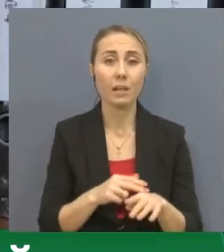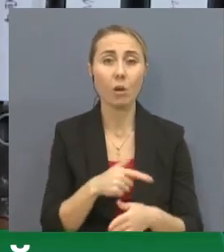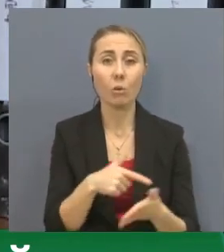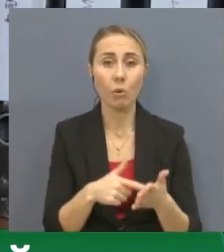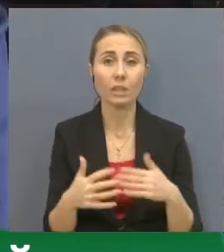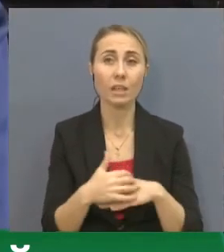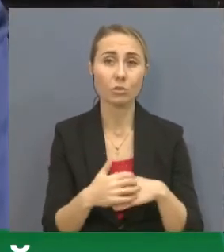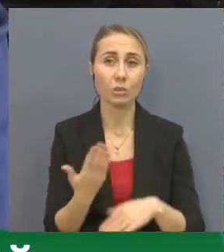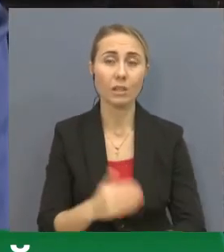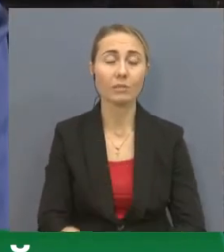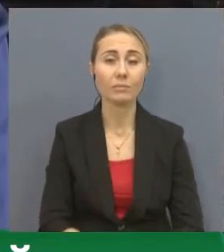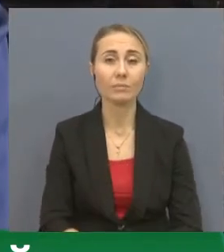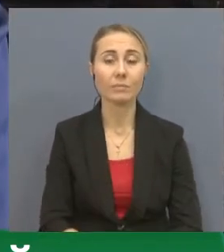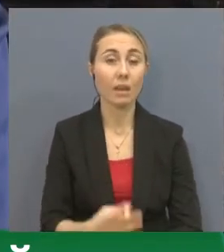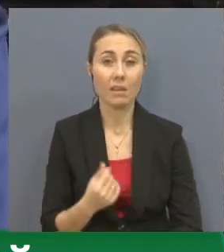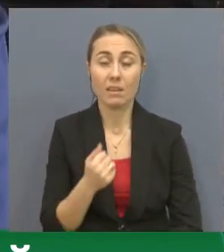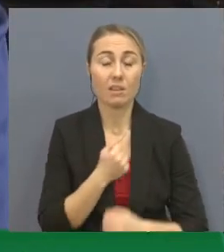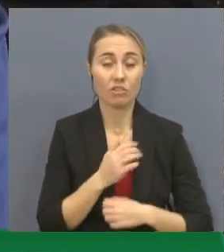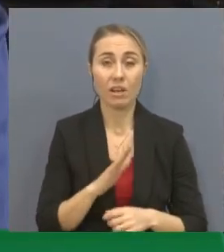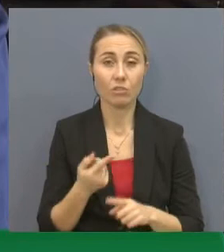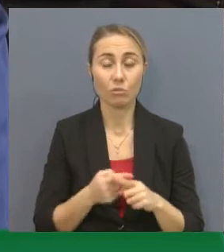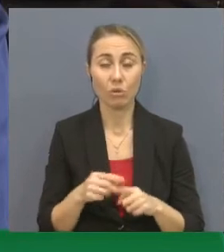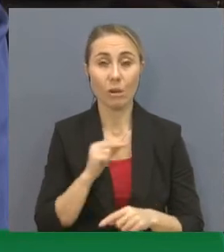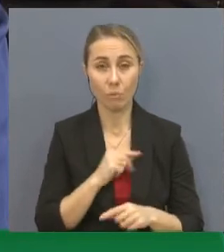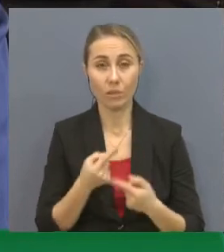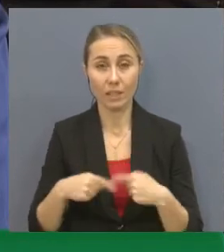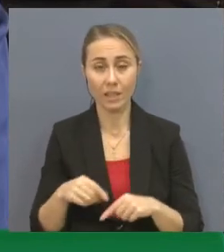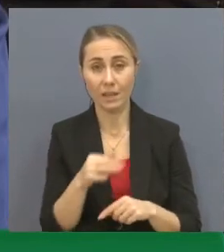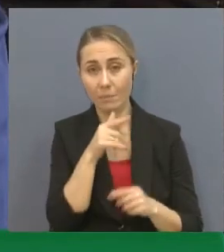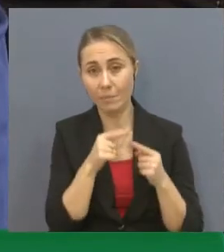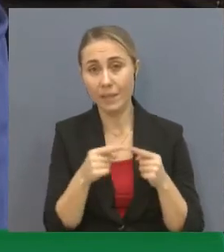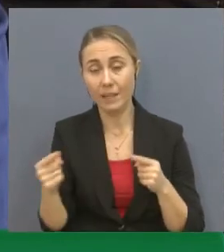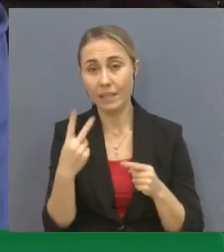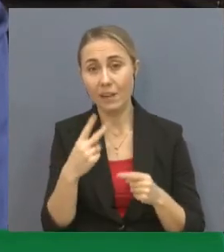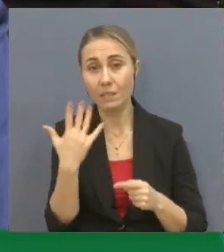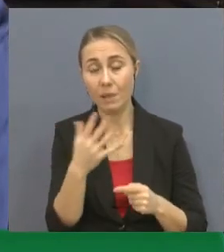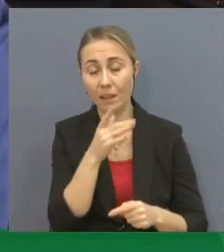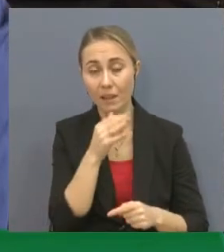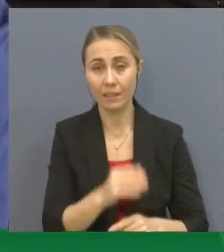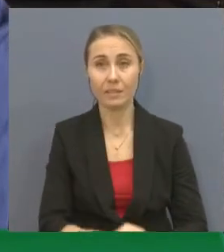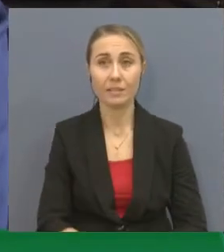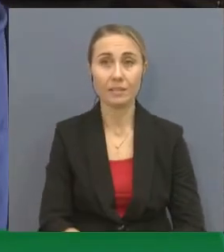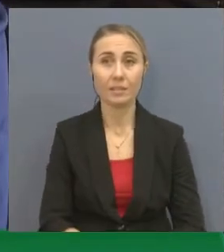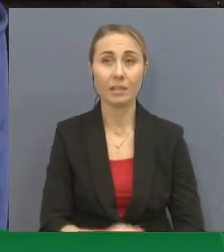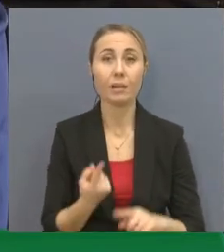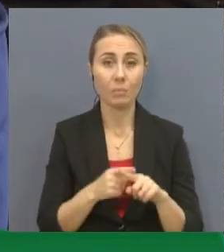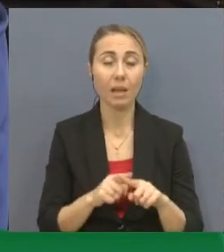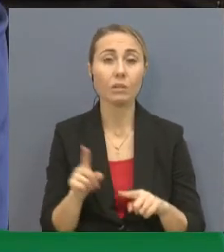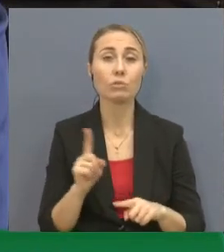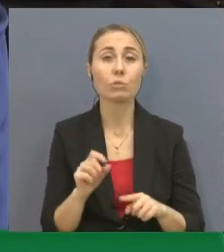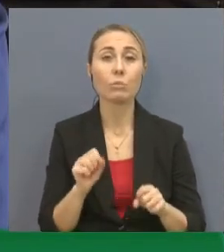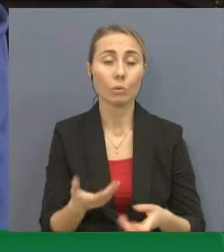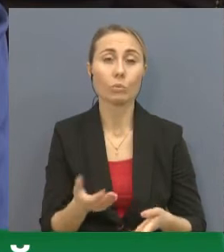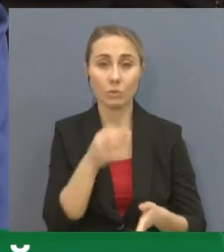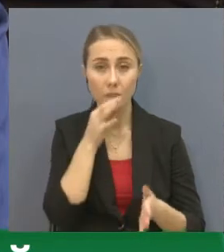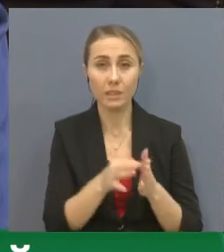кокшетау неужели что работа в этой системе уже на протяжении 25 лет поэтому что и же мусор